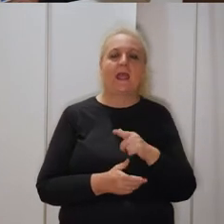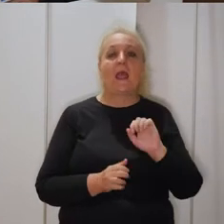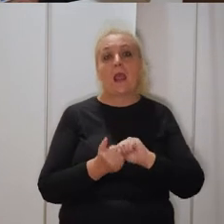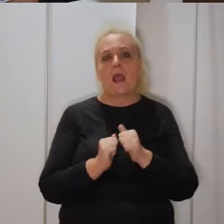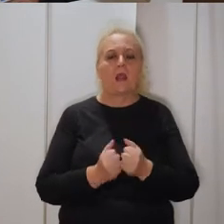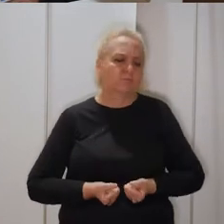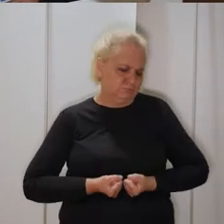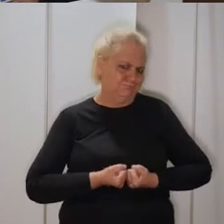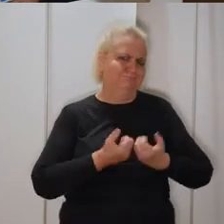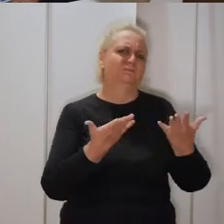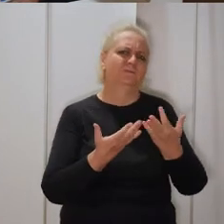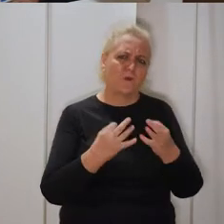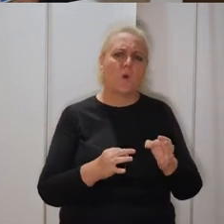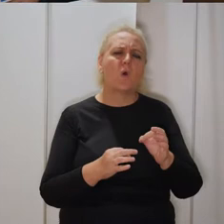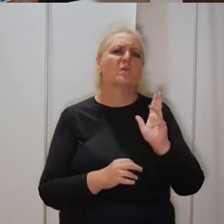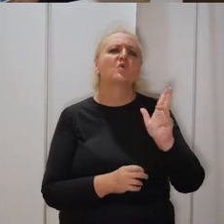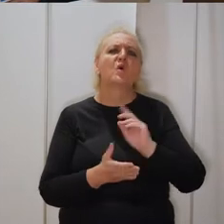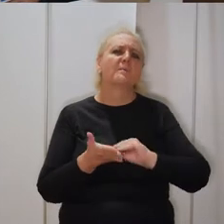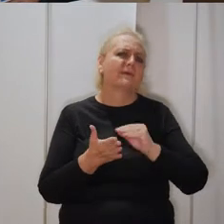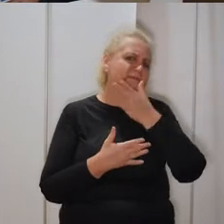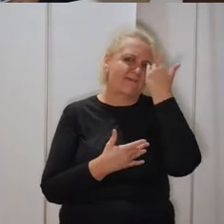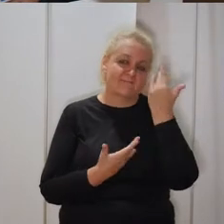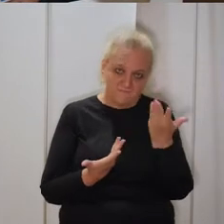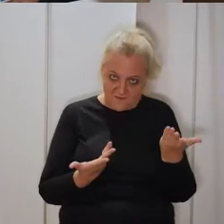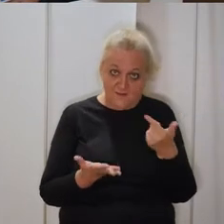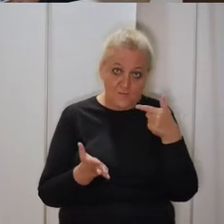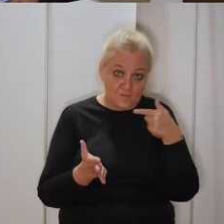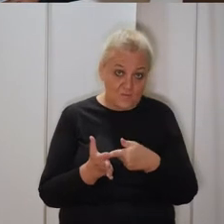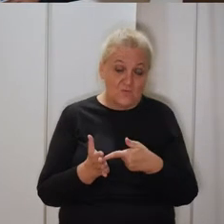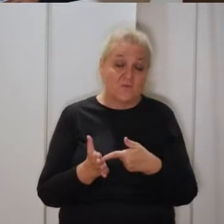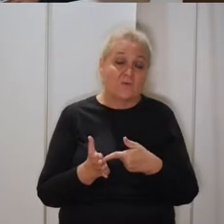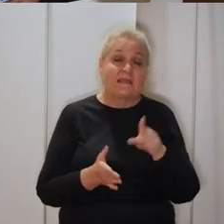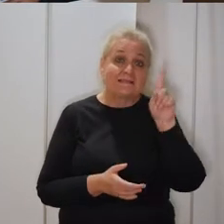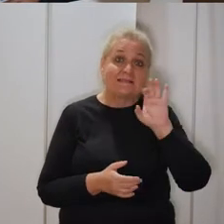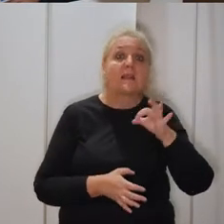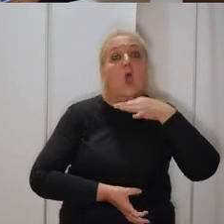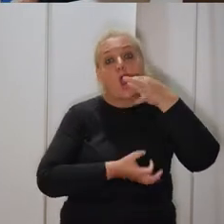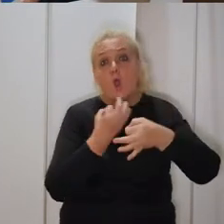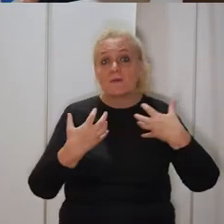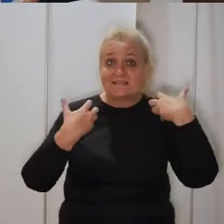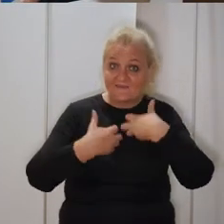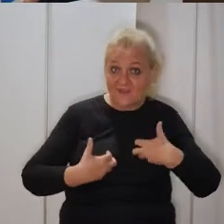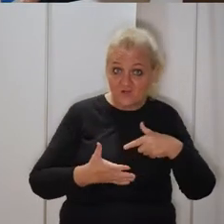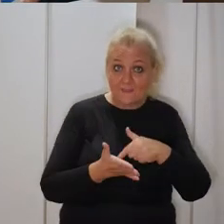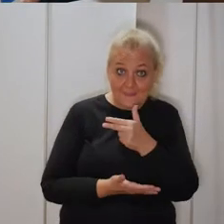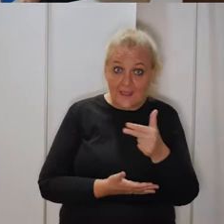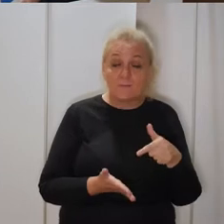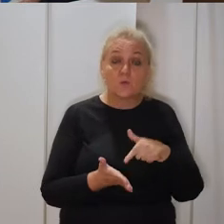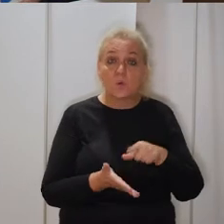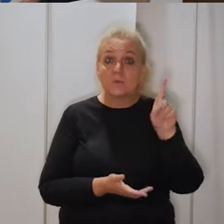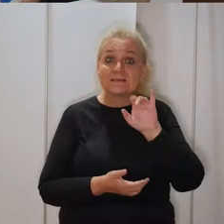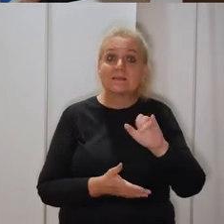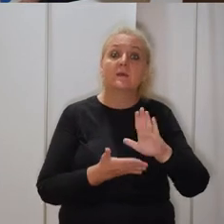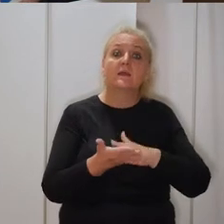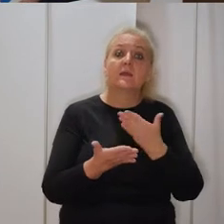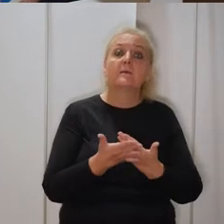szczerej ekspresji. I w tych zinach, które mówiły o zwierzętach, to są takie ziny jak na